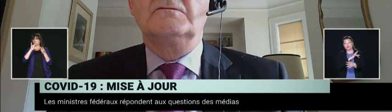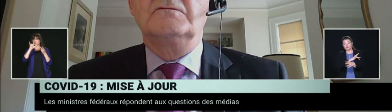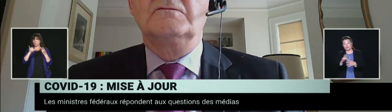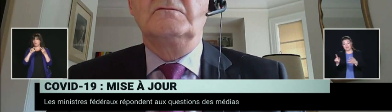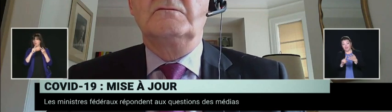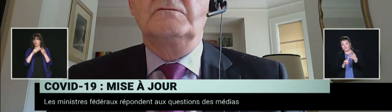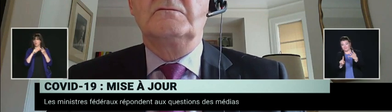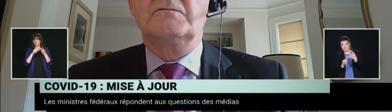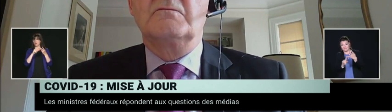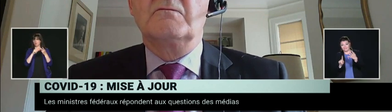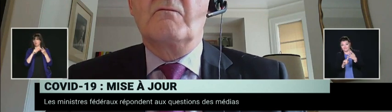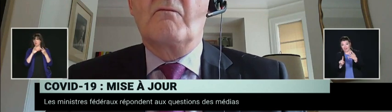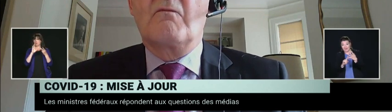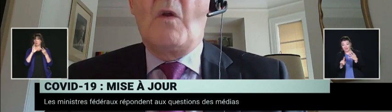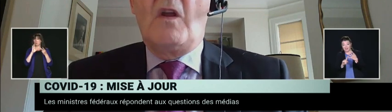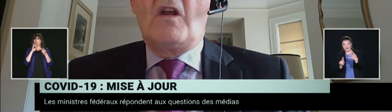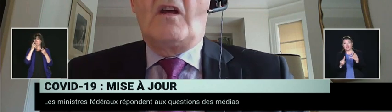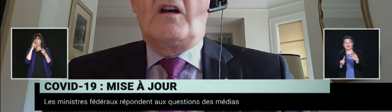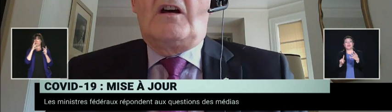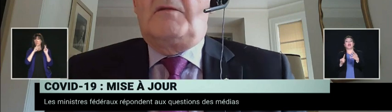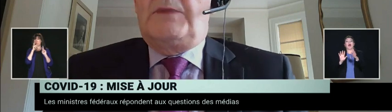Canada? Je comprends pas.